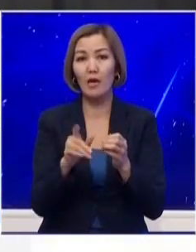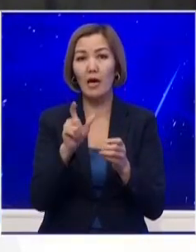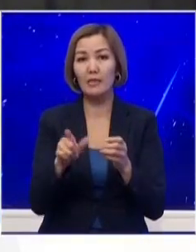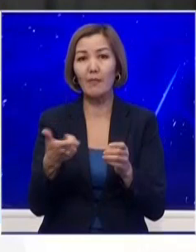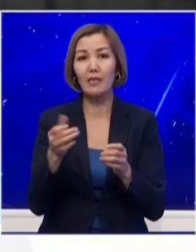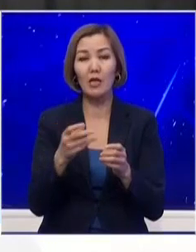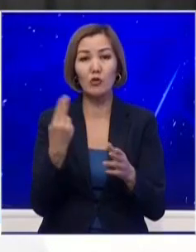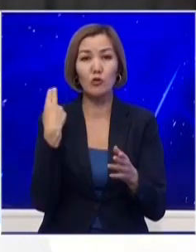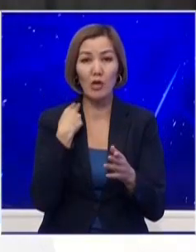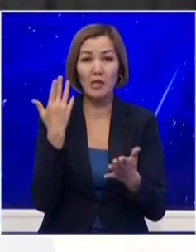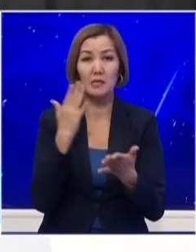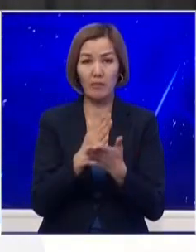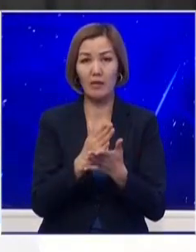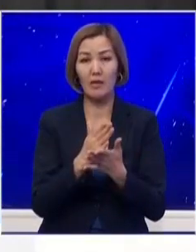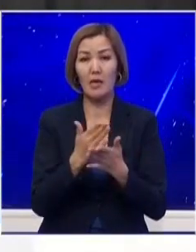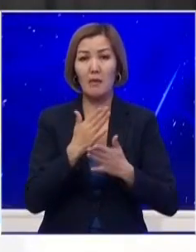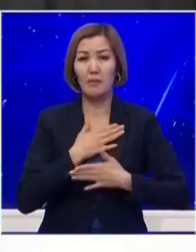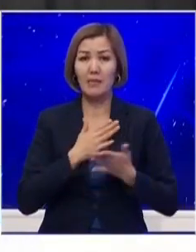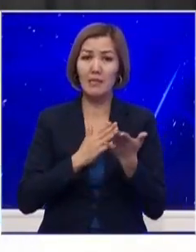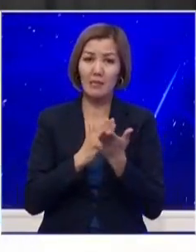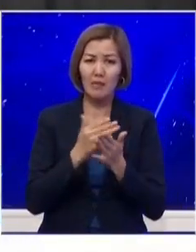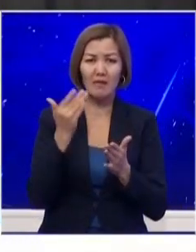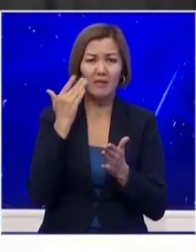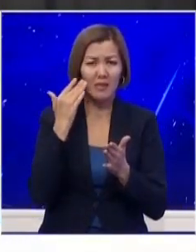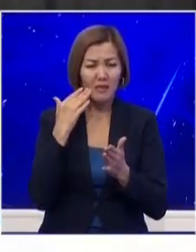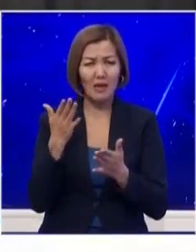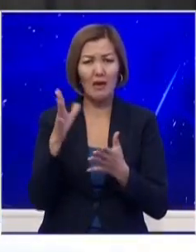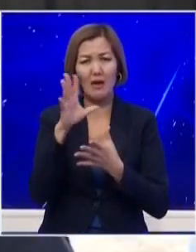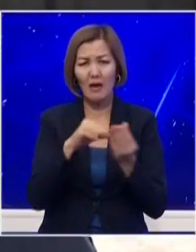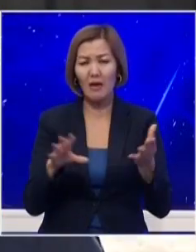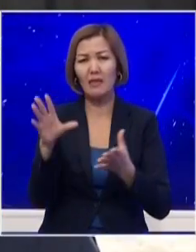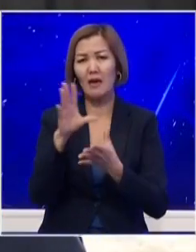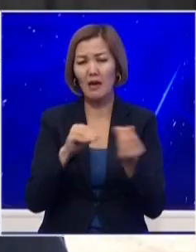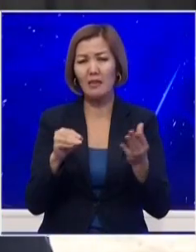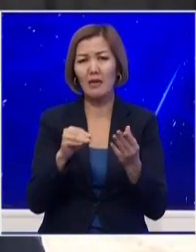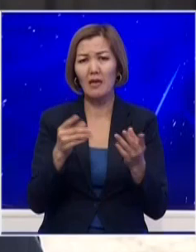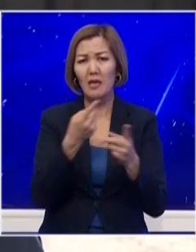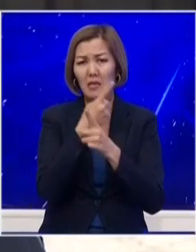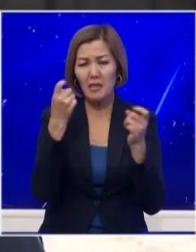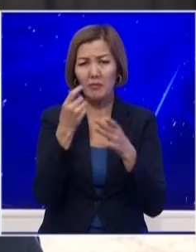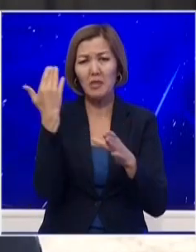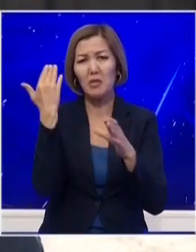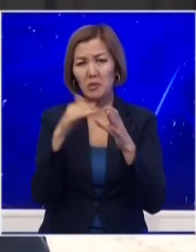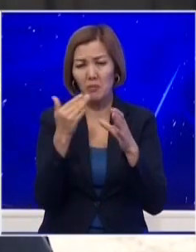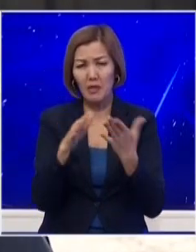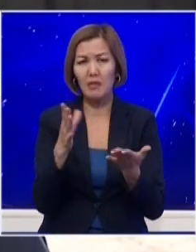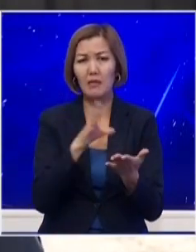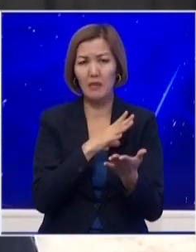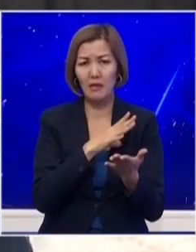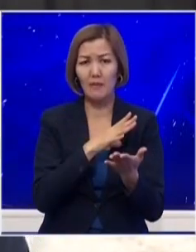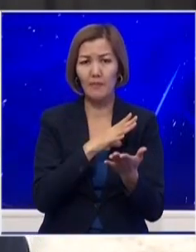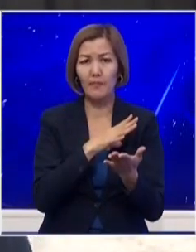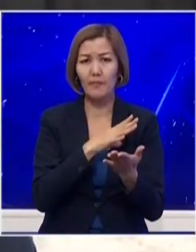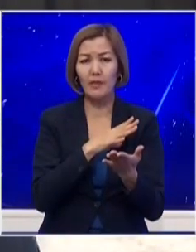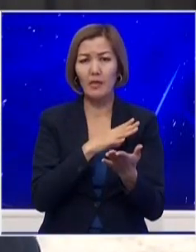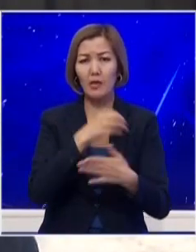астамы газ үшін берешегі бар. Осы қыс мезгілінде біздің жетісу өндірістік филиал